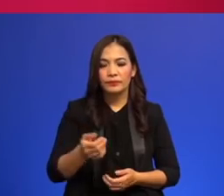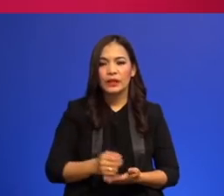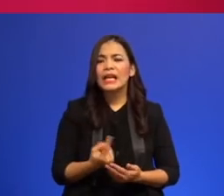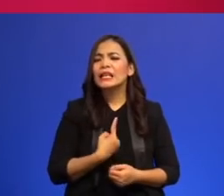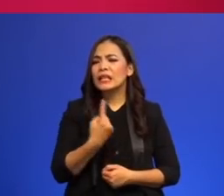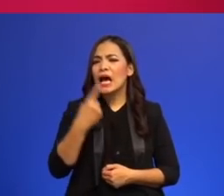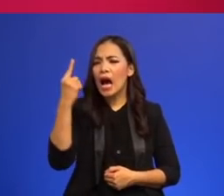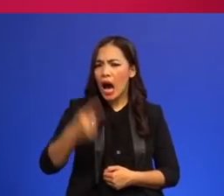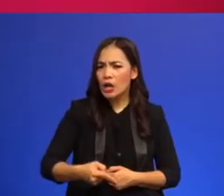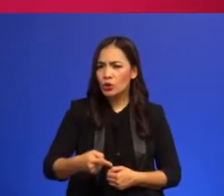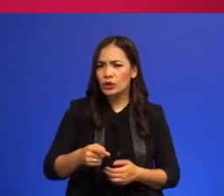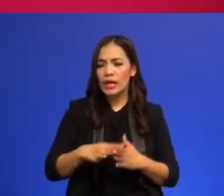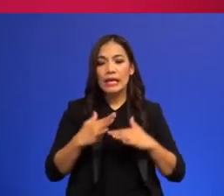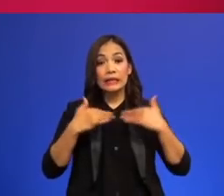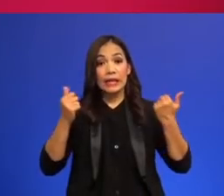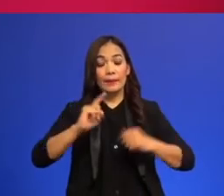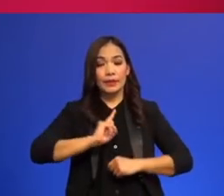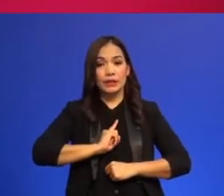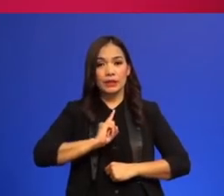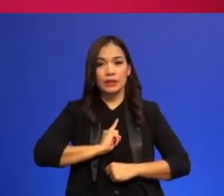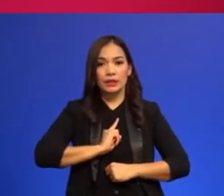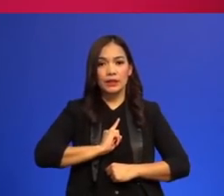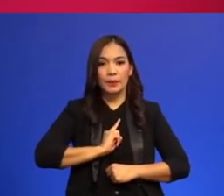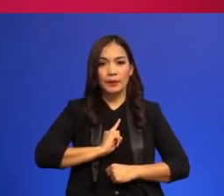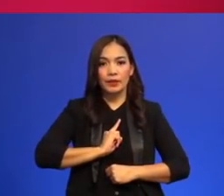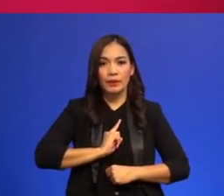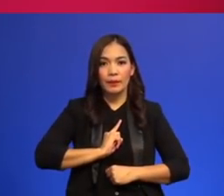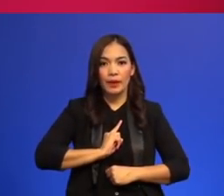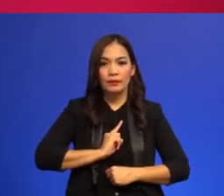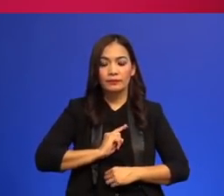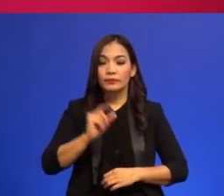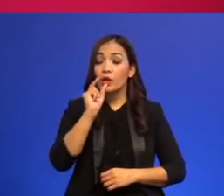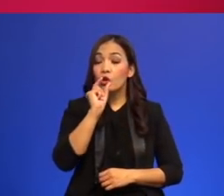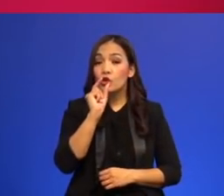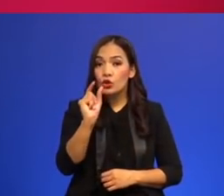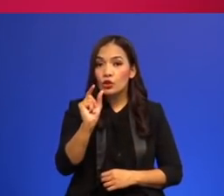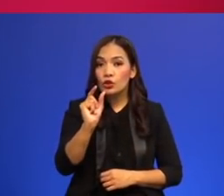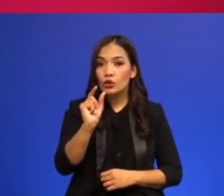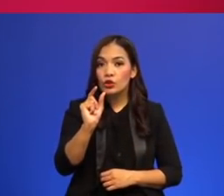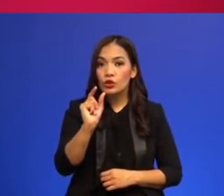kita harus mempersiapkan diri untuk